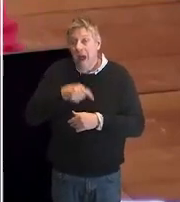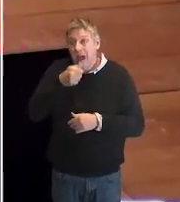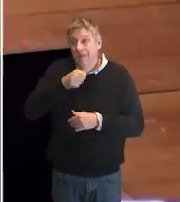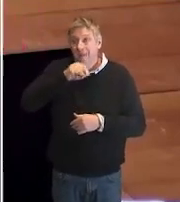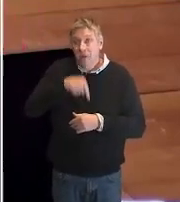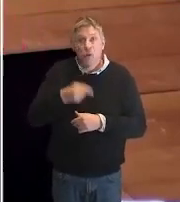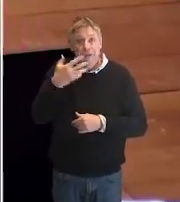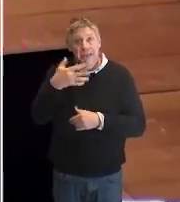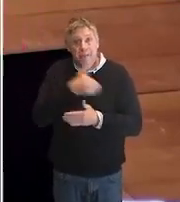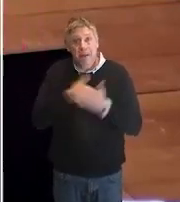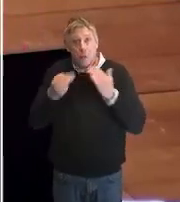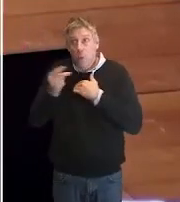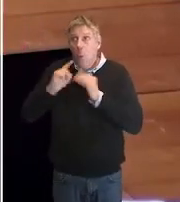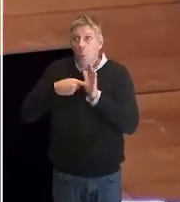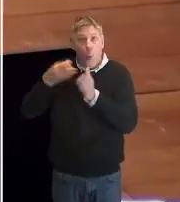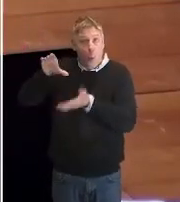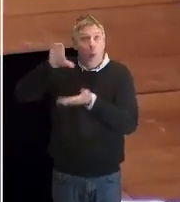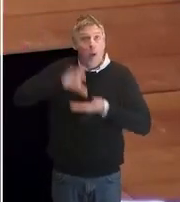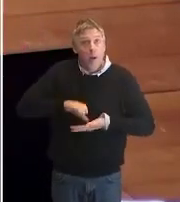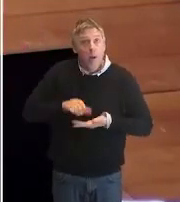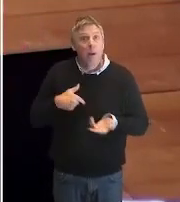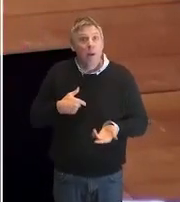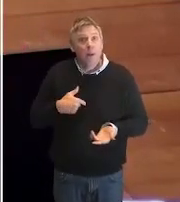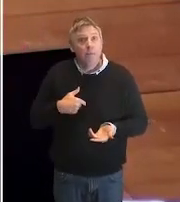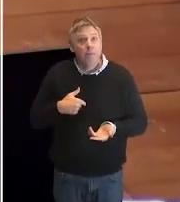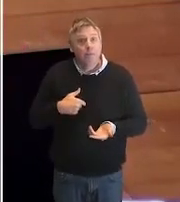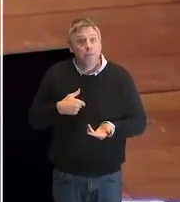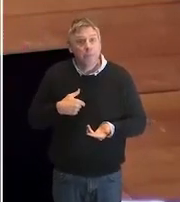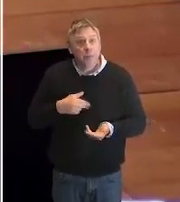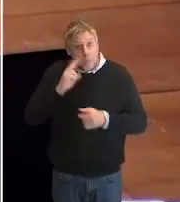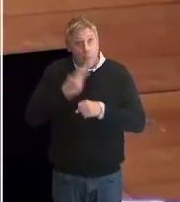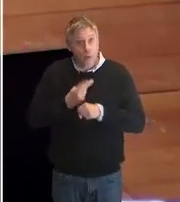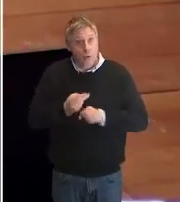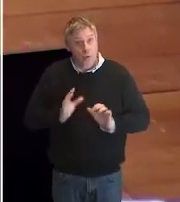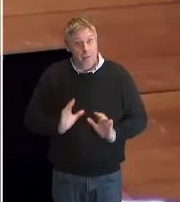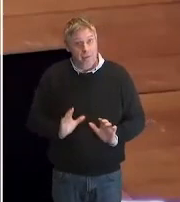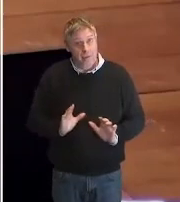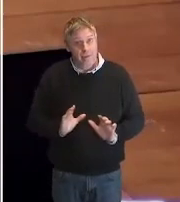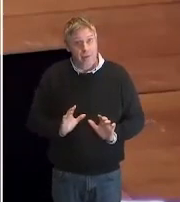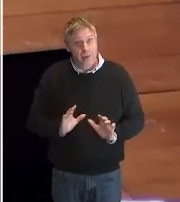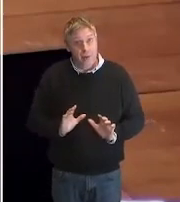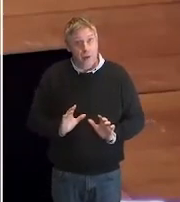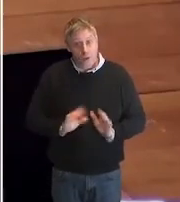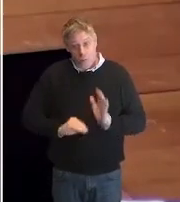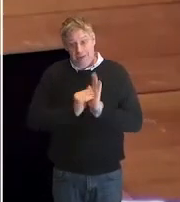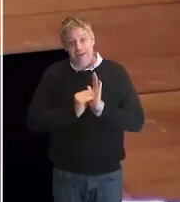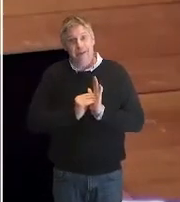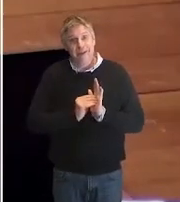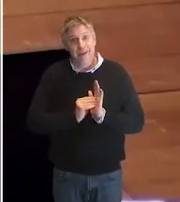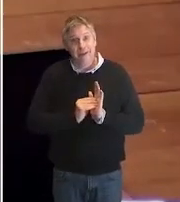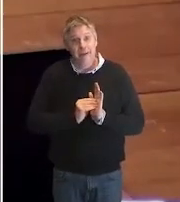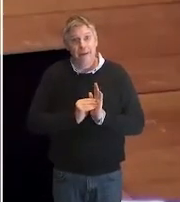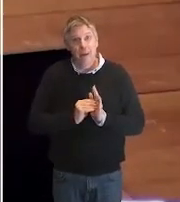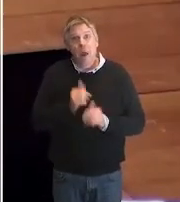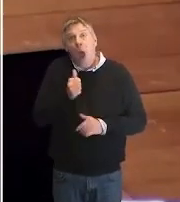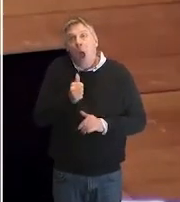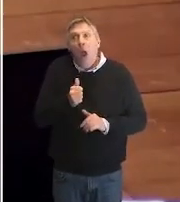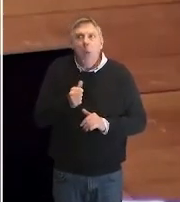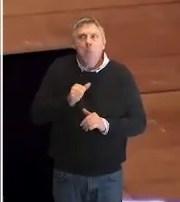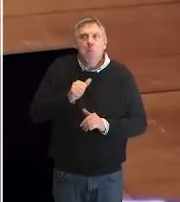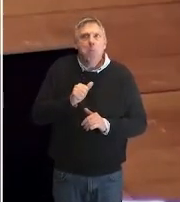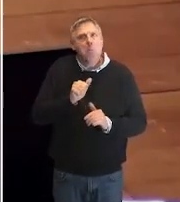d'euros. Et vous voyez, dans un souci prudentiel en général, nous l'avons inscrit, nous, à 1 million